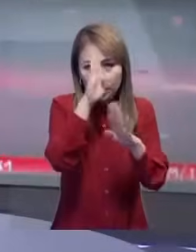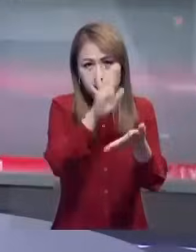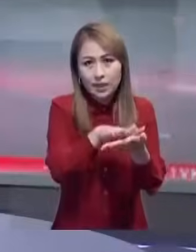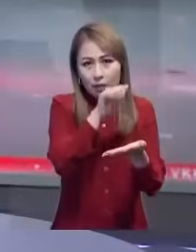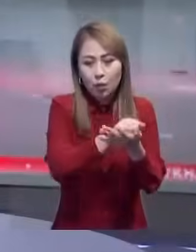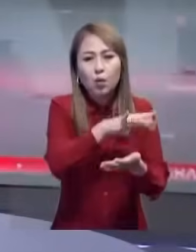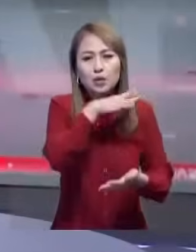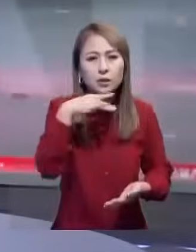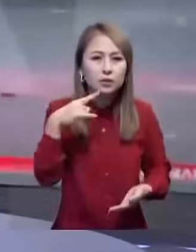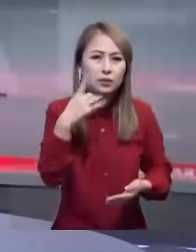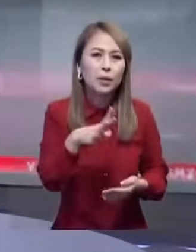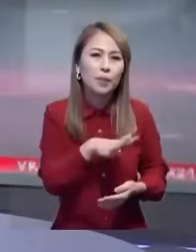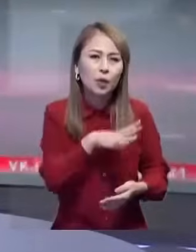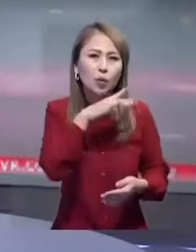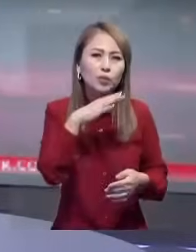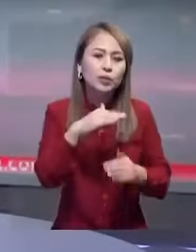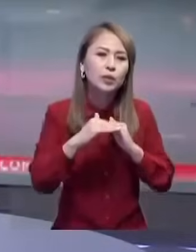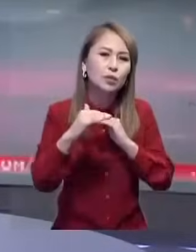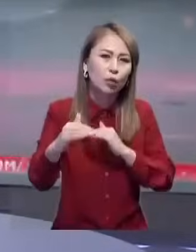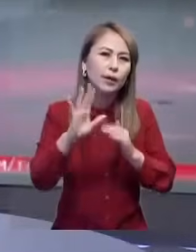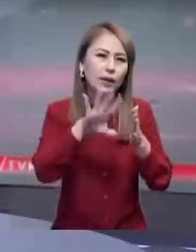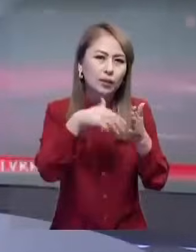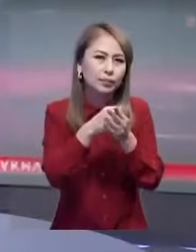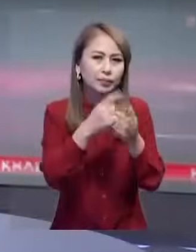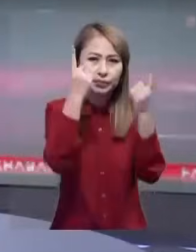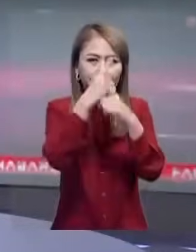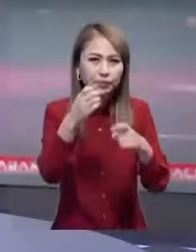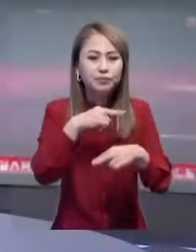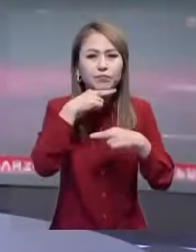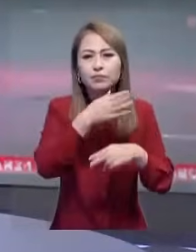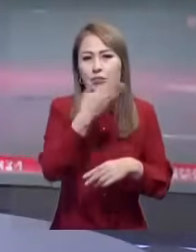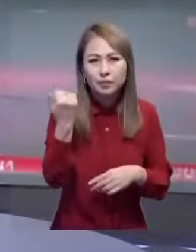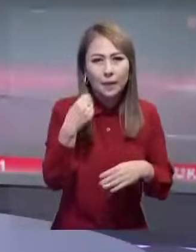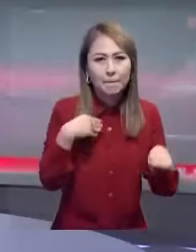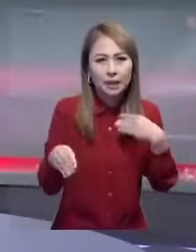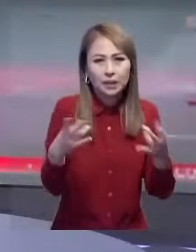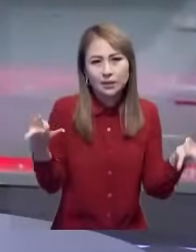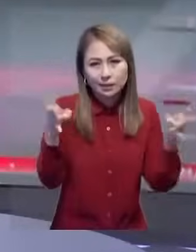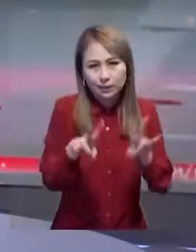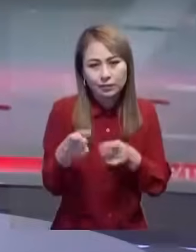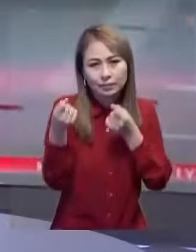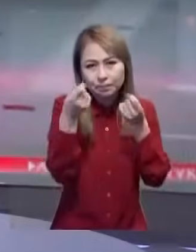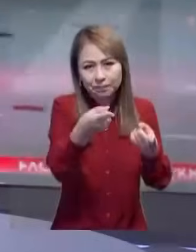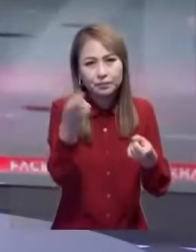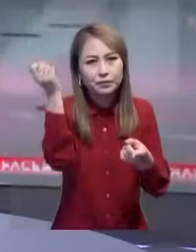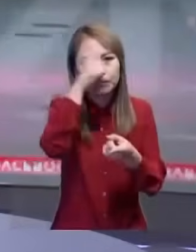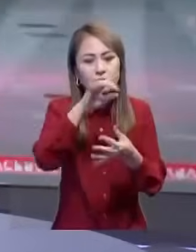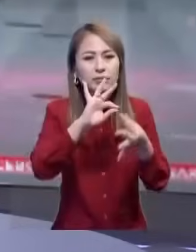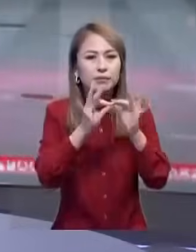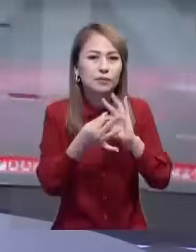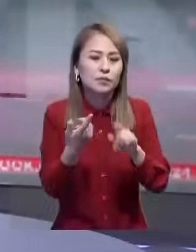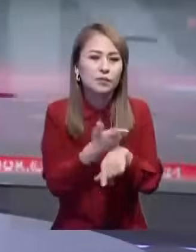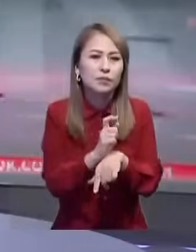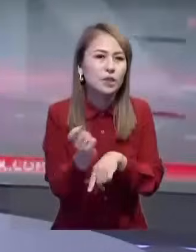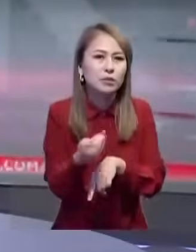экология үшін зардабы орасан зор дейді. Бірақ көптеген елдер бұған әлі мән бермей келеді. Пластик қалдықты азайтуға білек сыбана кіріскендер өте